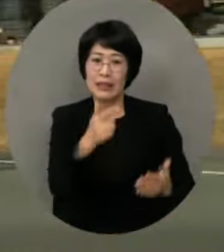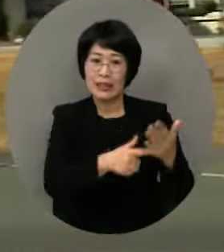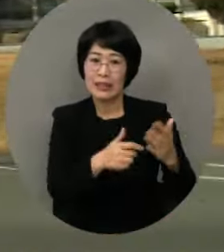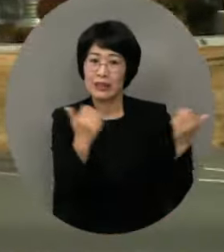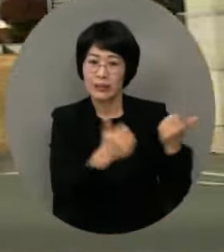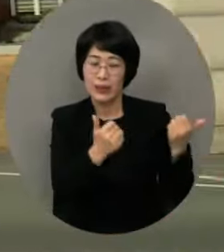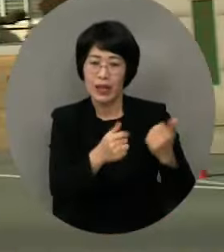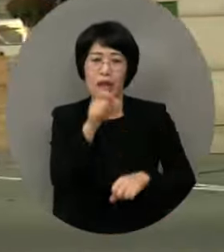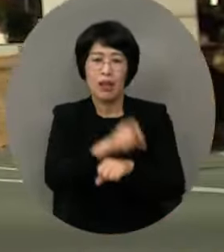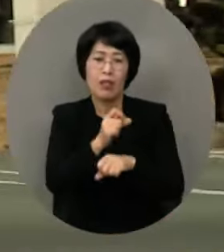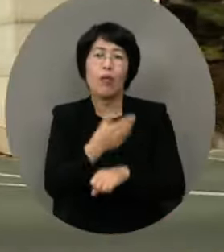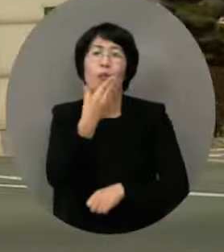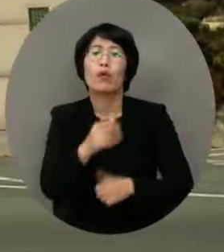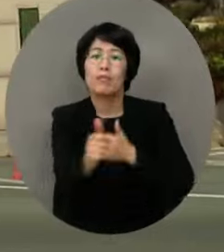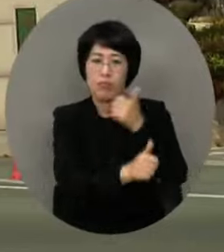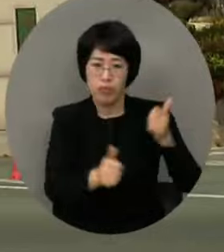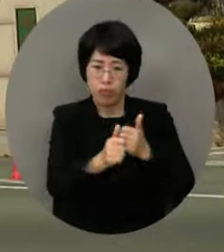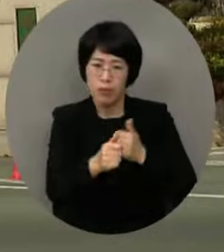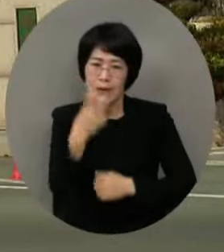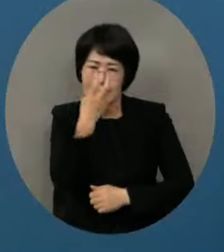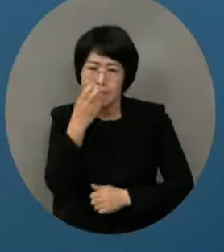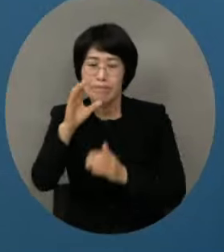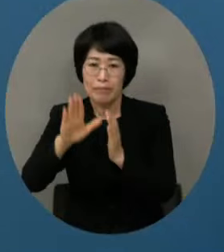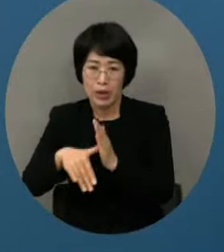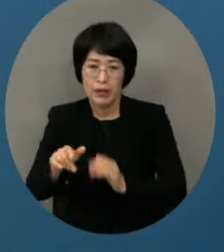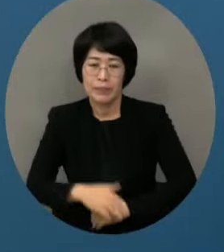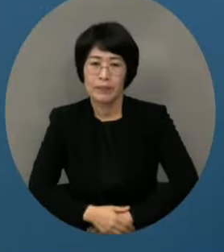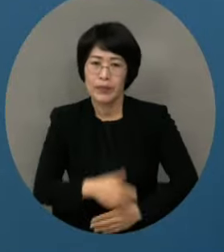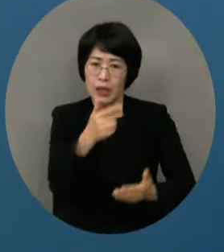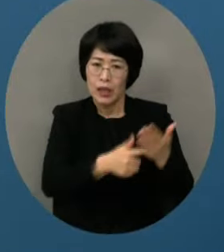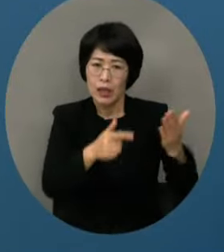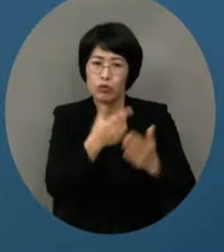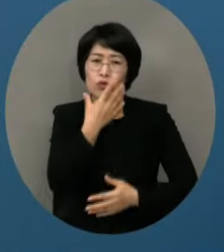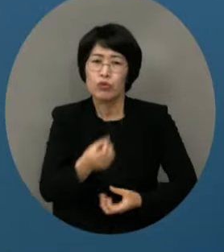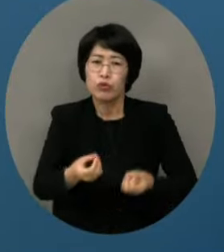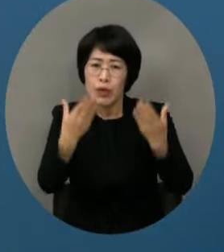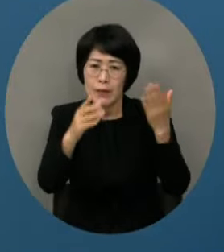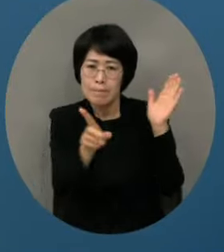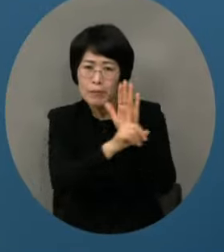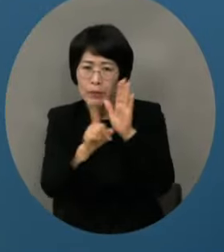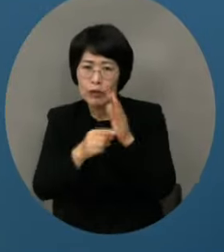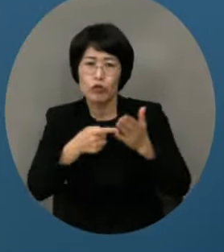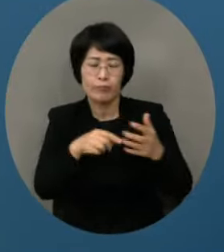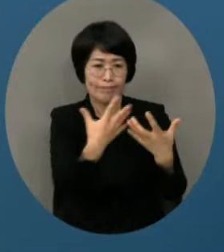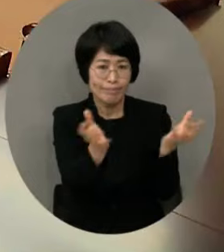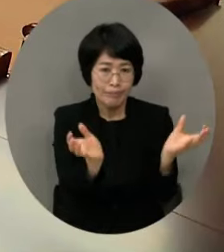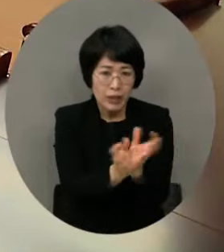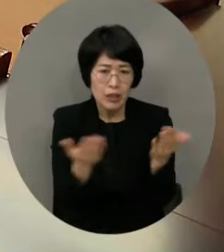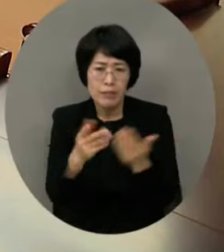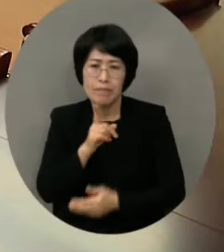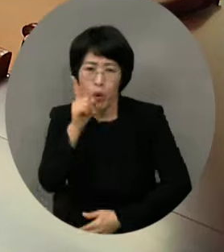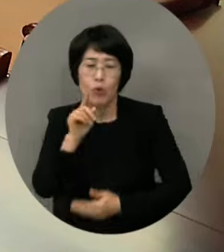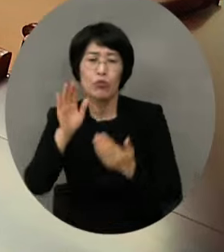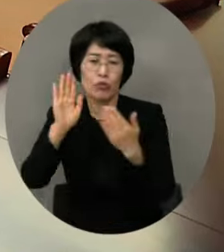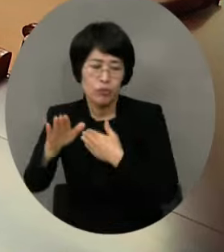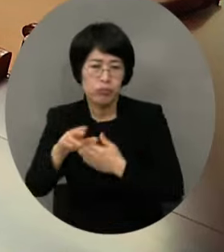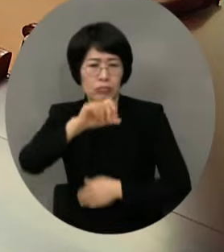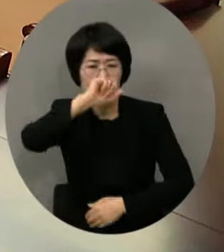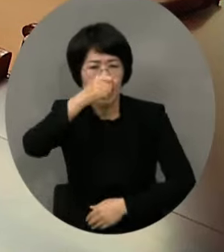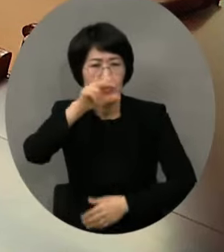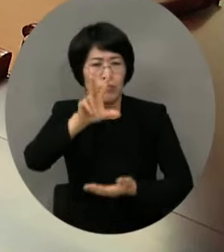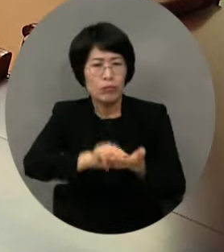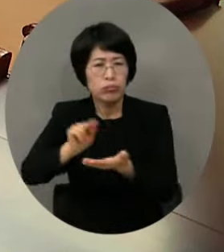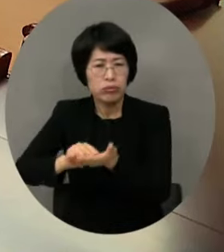강진군 의회 행정복지위원회 행정사무감사. 강진군 축제 마케팅 추진단의 업무 보고 이후 예산 관리의